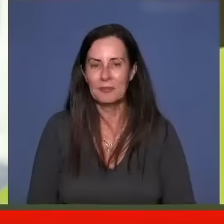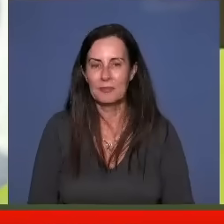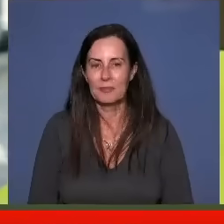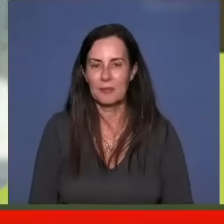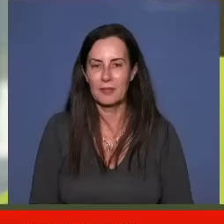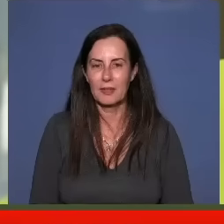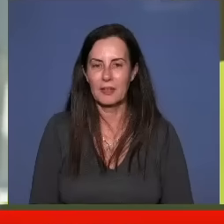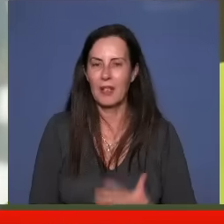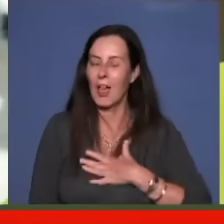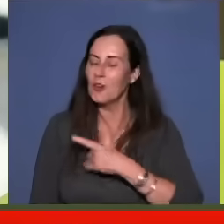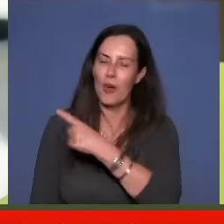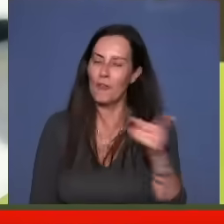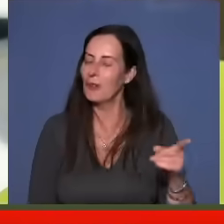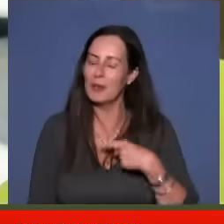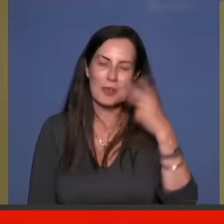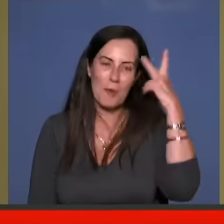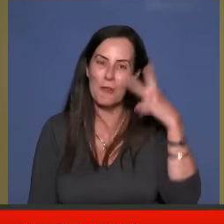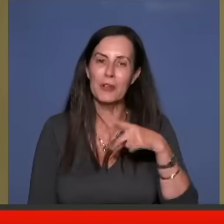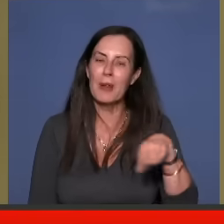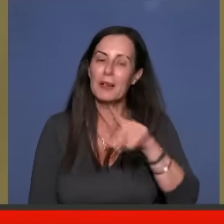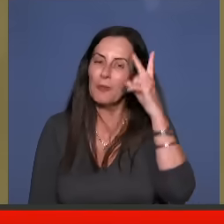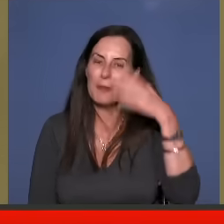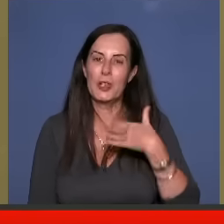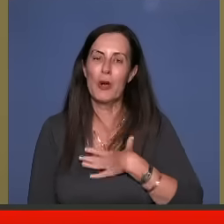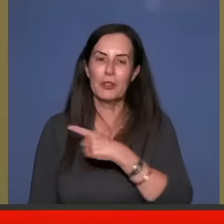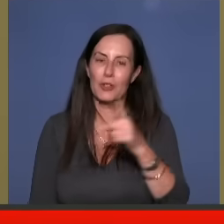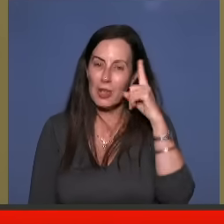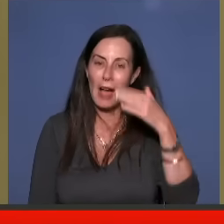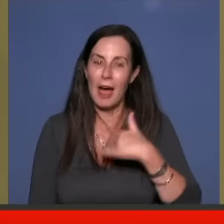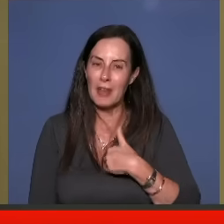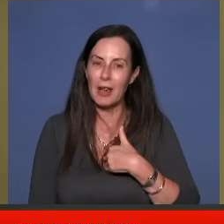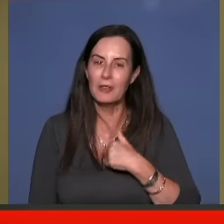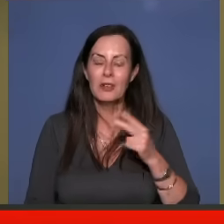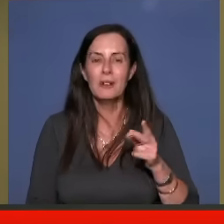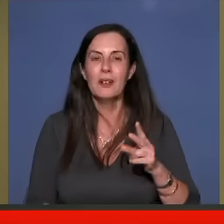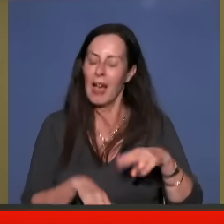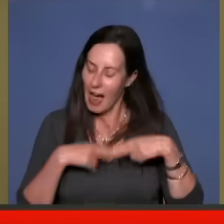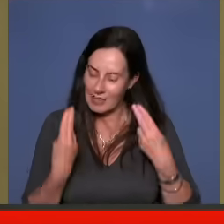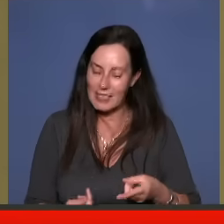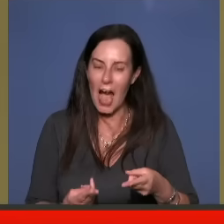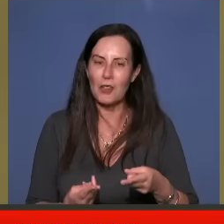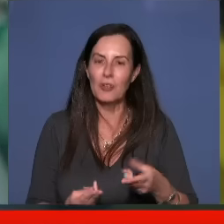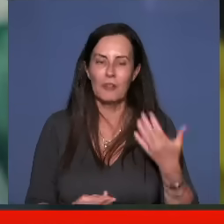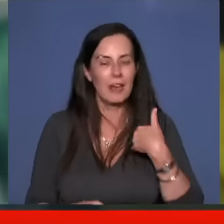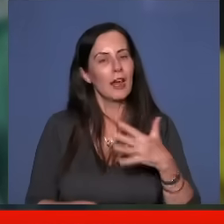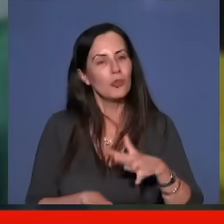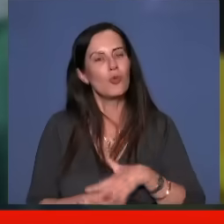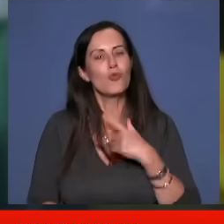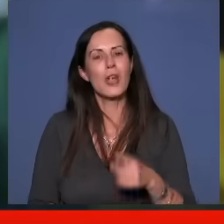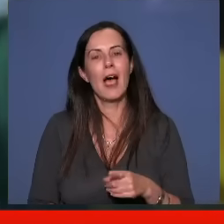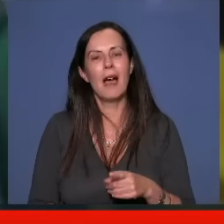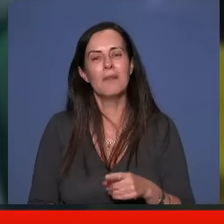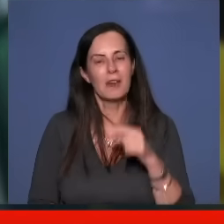איך אני אוהב אתכם, אתם לא מבינים את זה. אתם לא מבינים. שתדע, אנחנו כאילו חזרנו והיה לנו תחושה כזאת